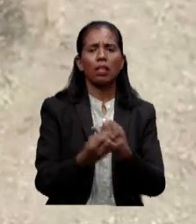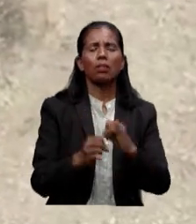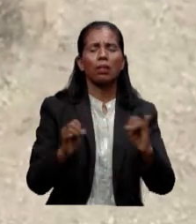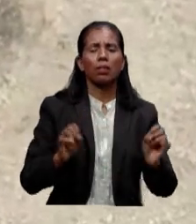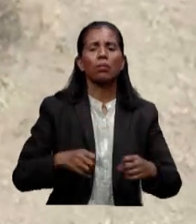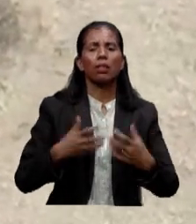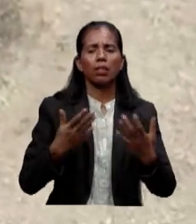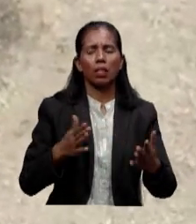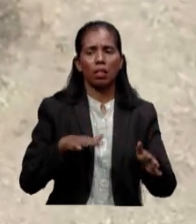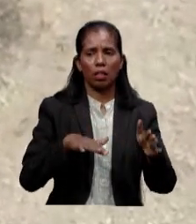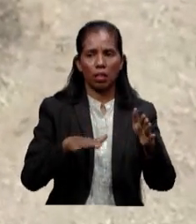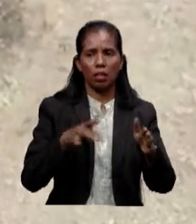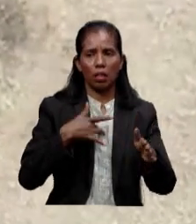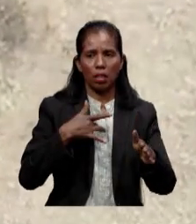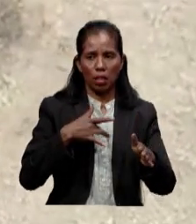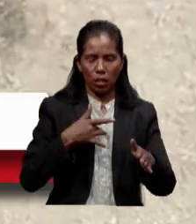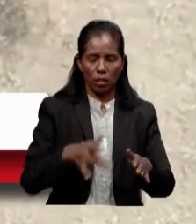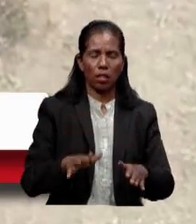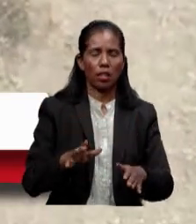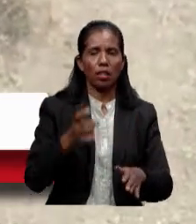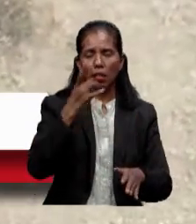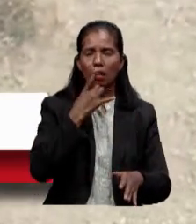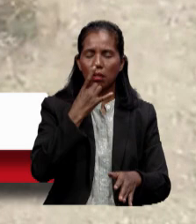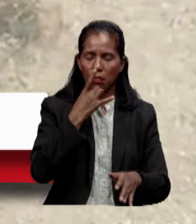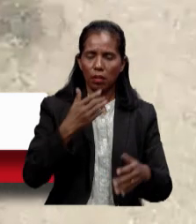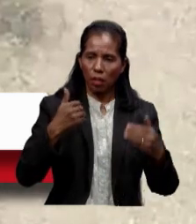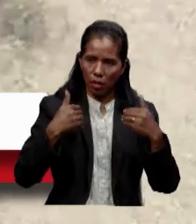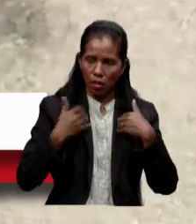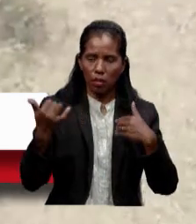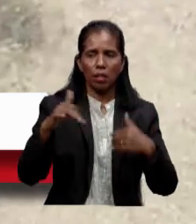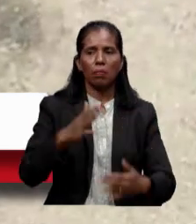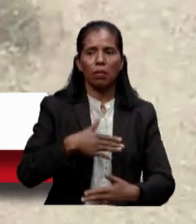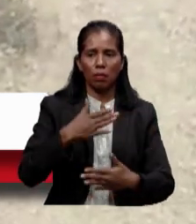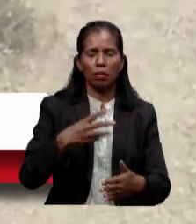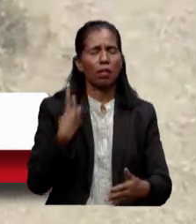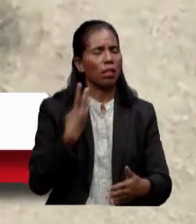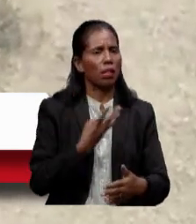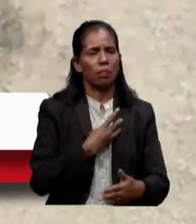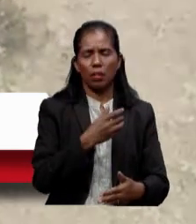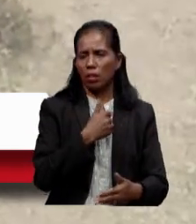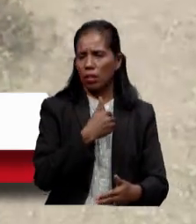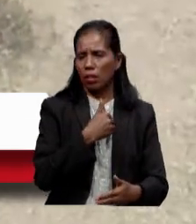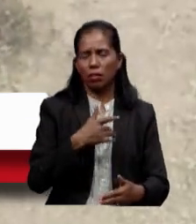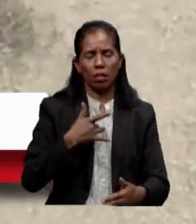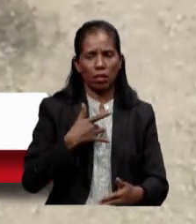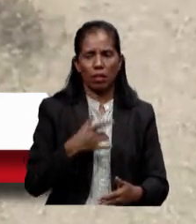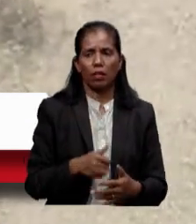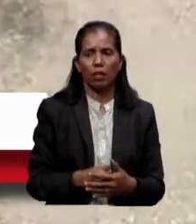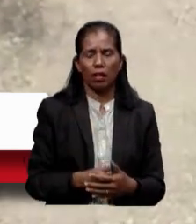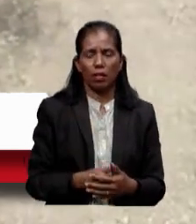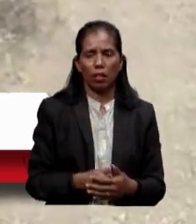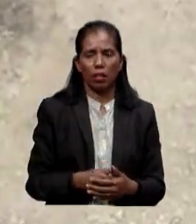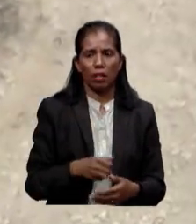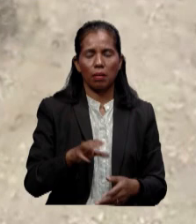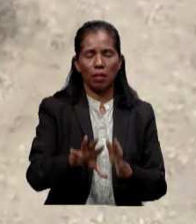ne senti, ahi mos lakan, estrada mos to, nega sira mos kontente, mispa amin ya sika senti batida. Ia karaik ne itu